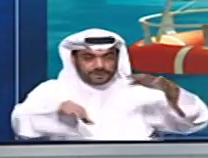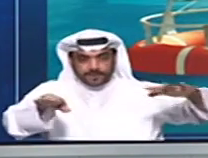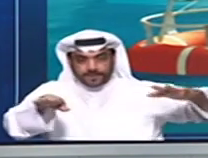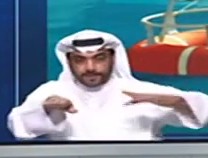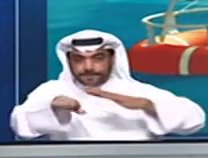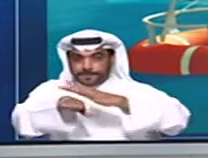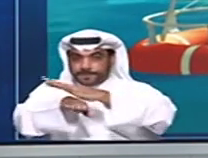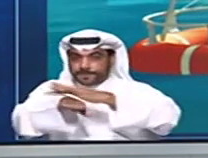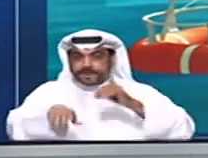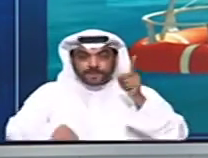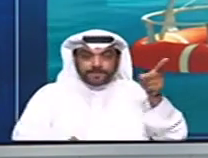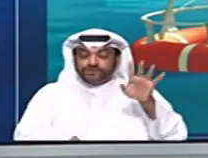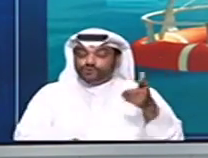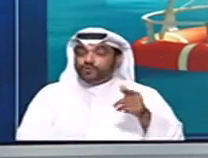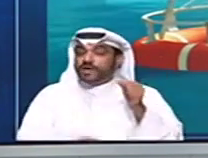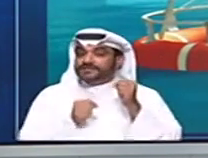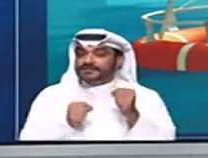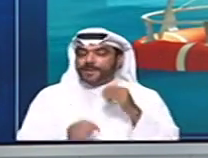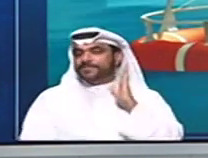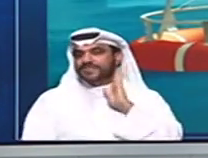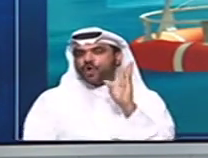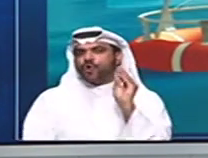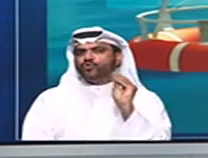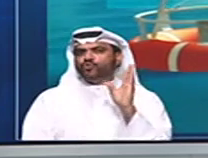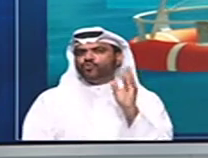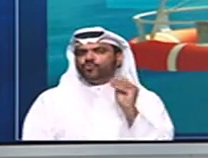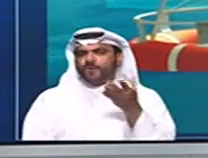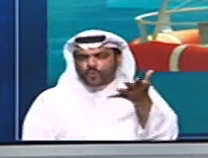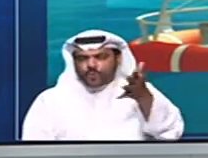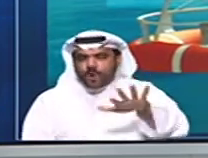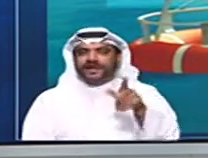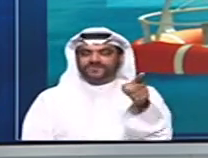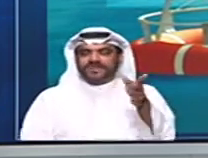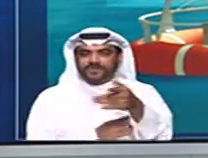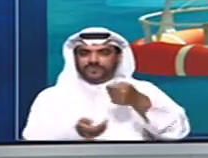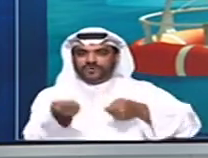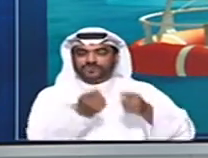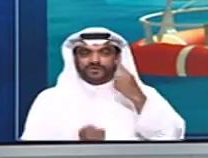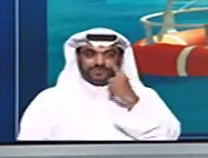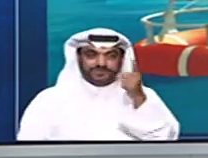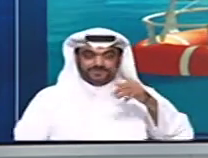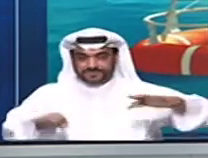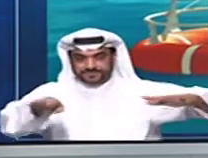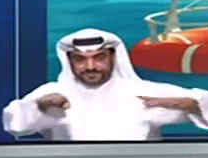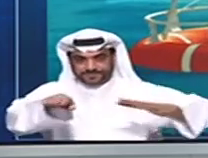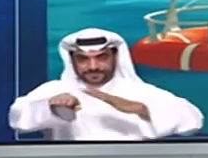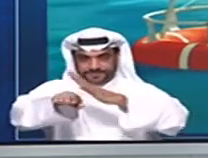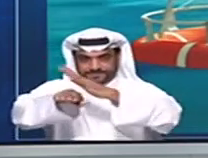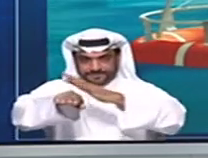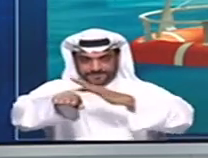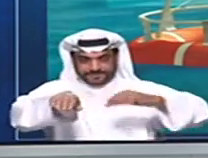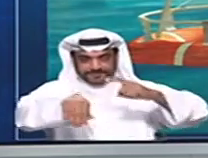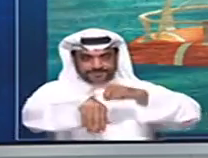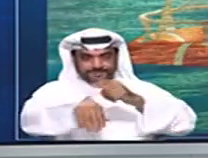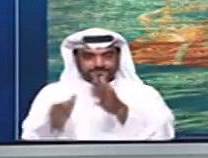مساء، بالنسبة للجزر الأول في الساعة 12:14 دقيقة صباحا، أما الجزر الثاني في الساعة 1:53 دقيقة